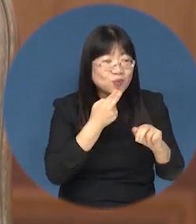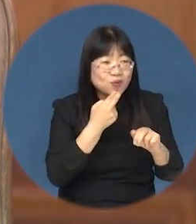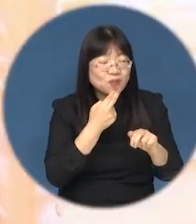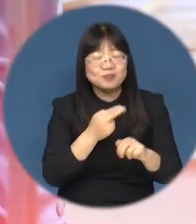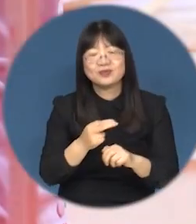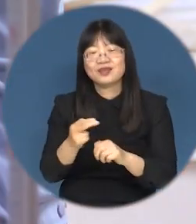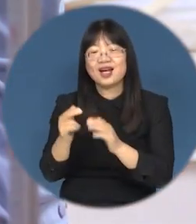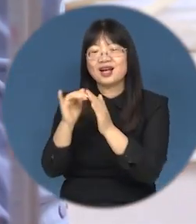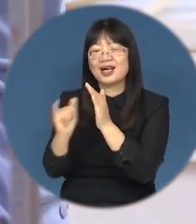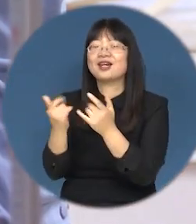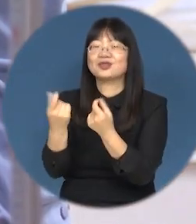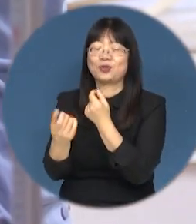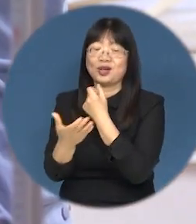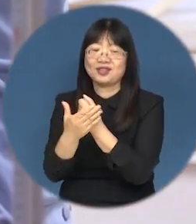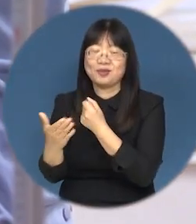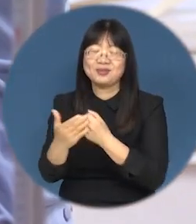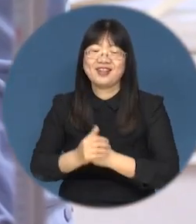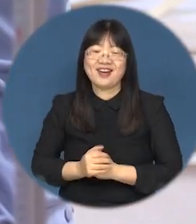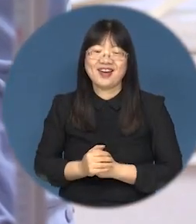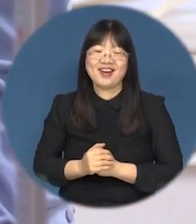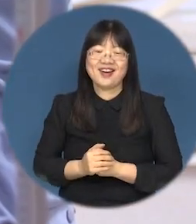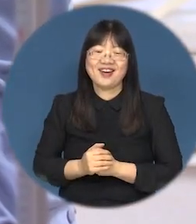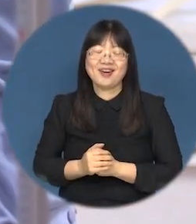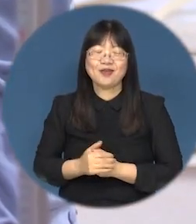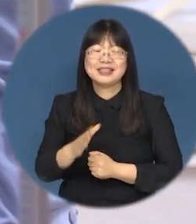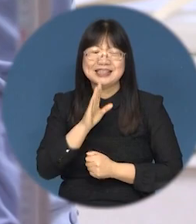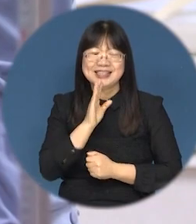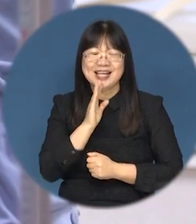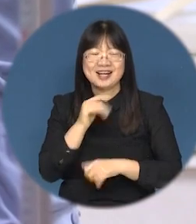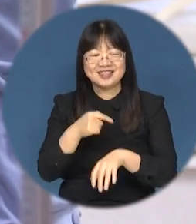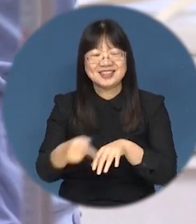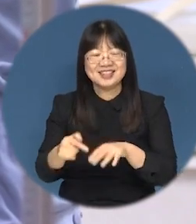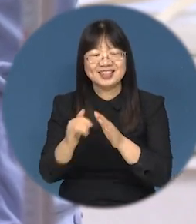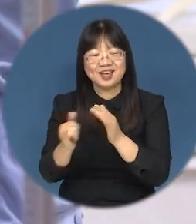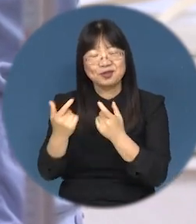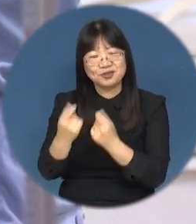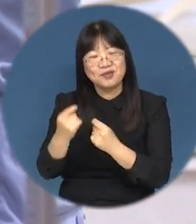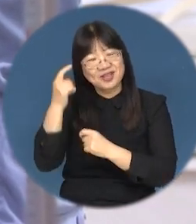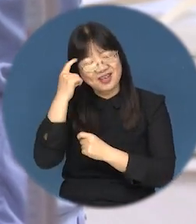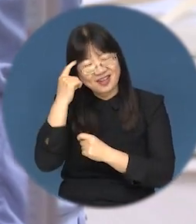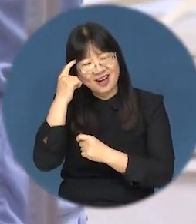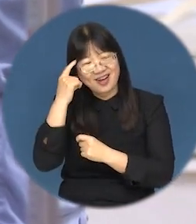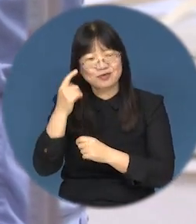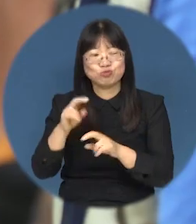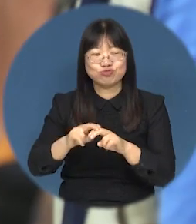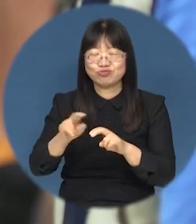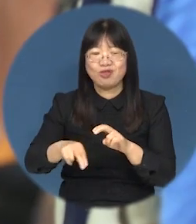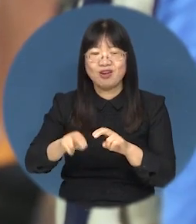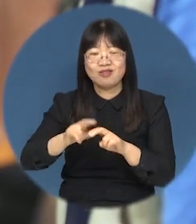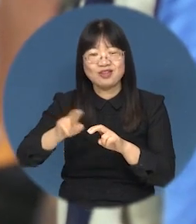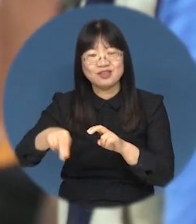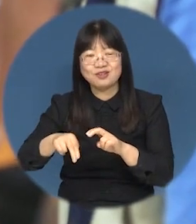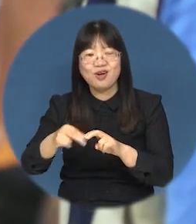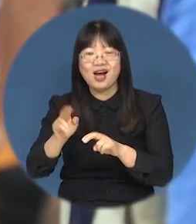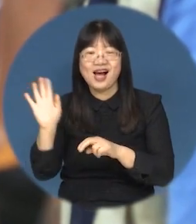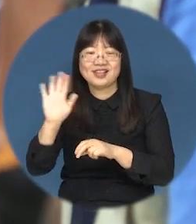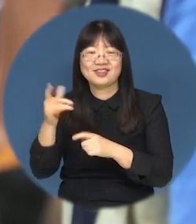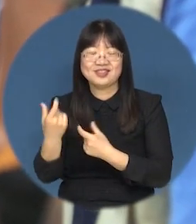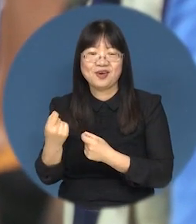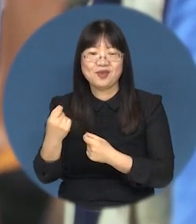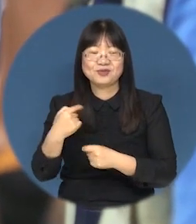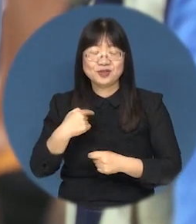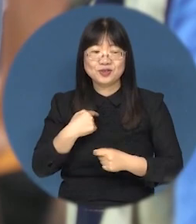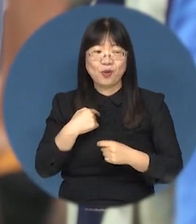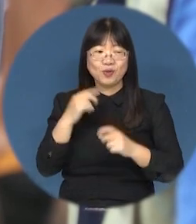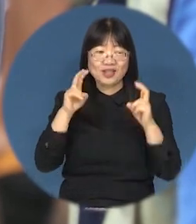아니고요. 그냥 가족으로 생각하면은 뭐 나가겠나 생각입니다. 네. 예. 저한테는 또 큰